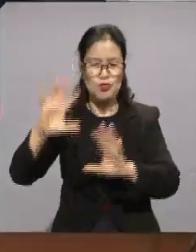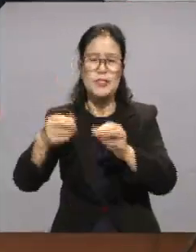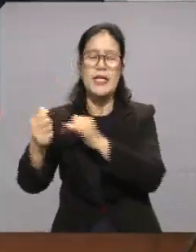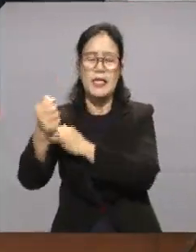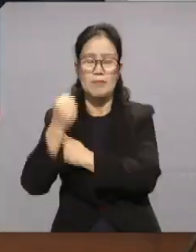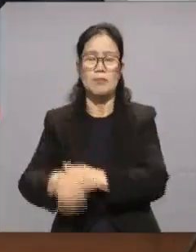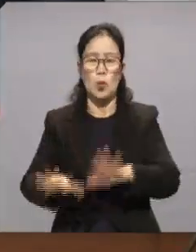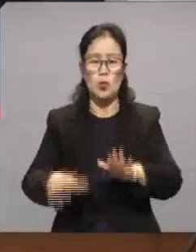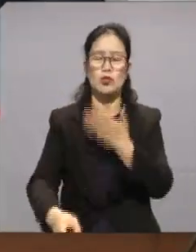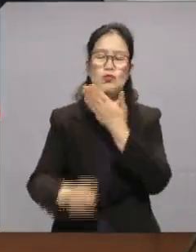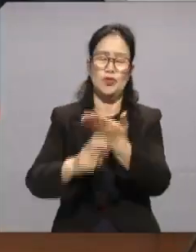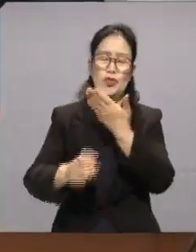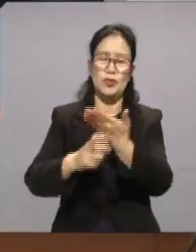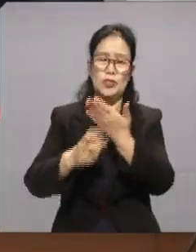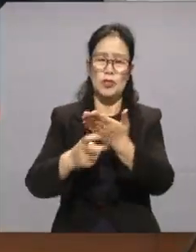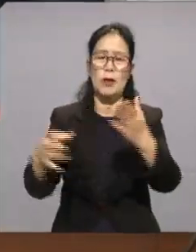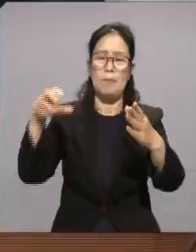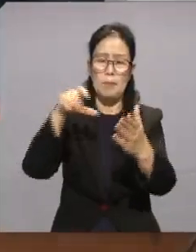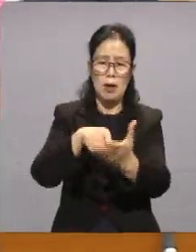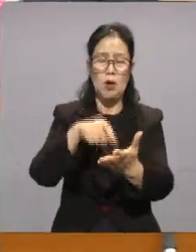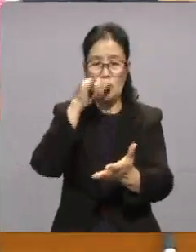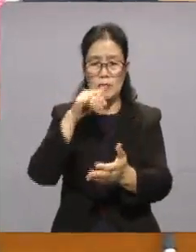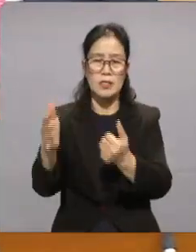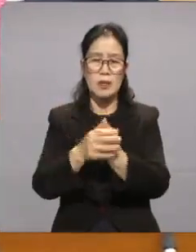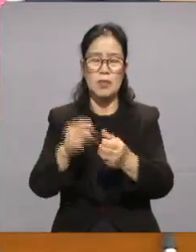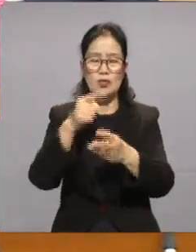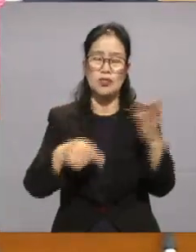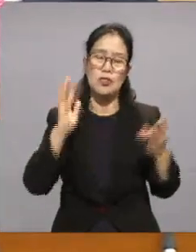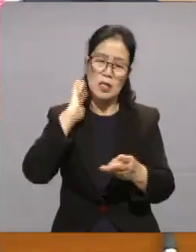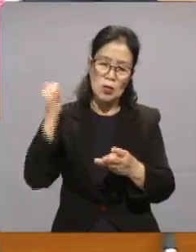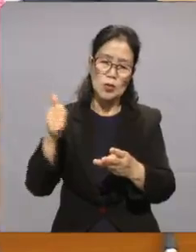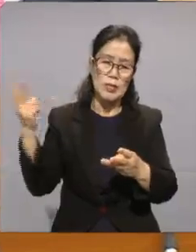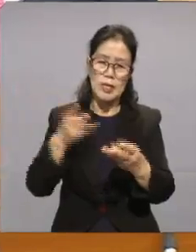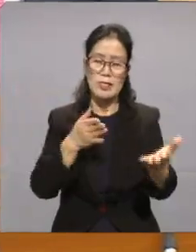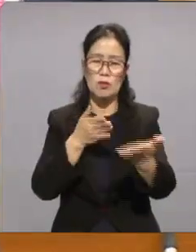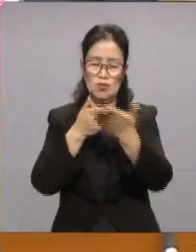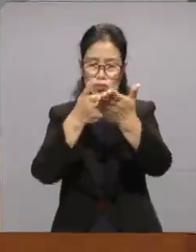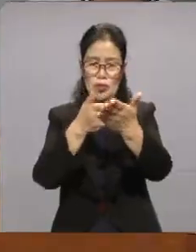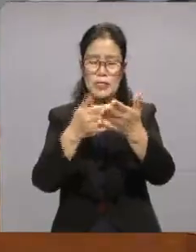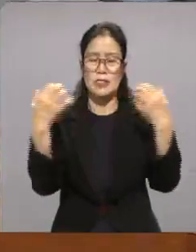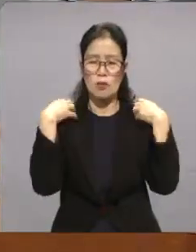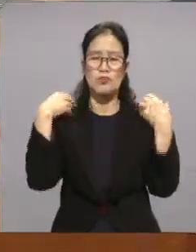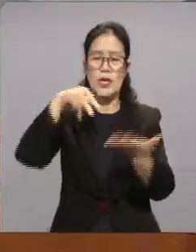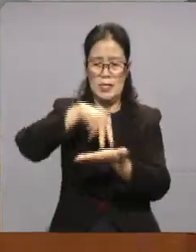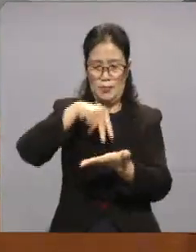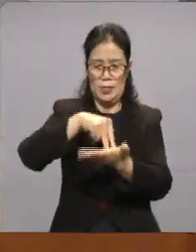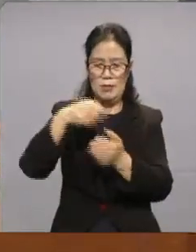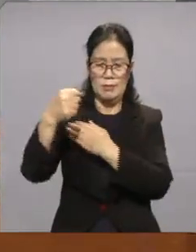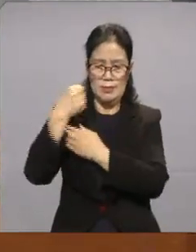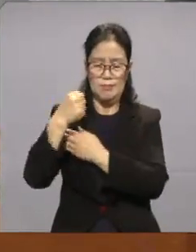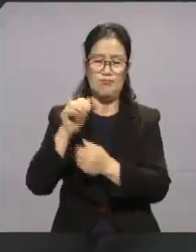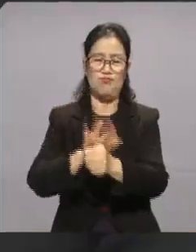도이 위를 있는 법 통령에게 요구권을 권한 정부의 입장에 힘을